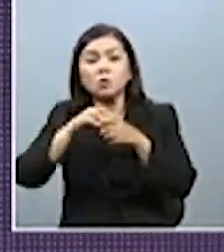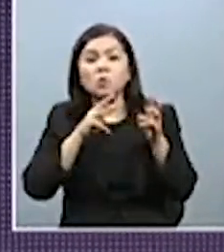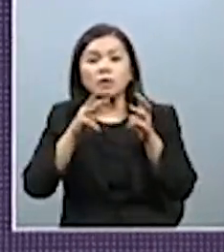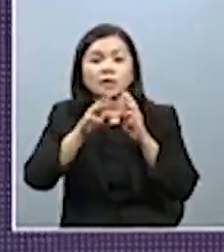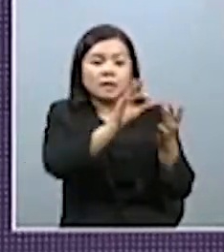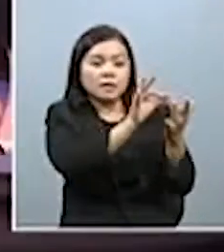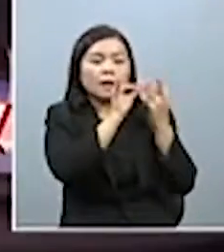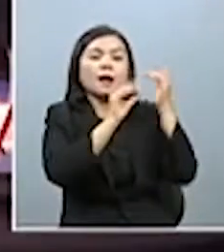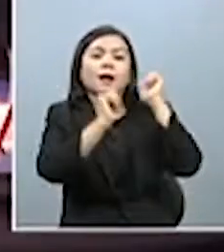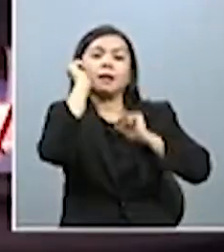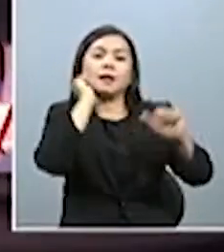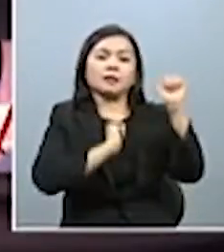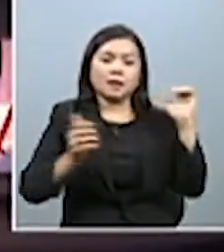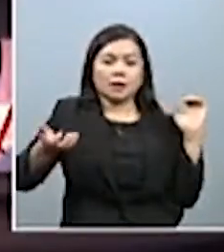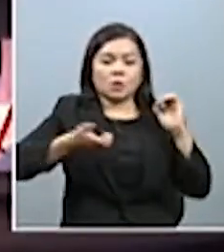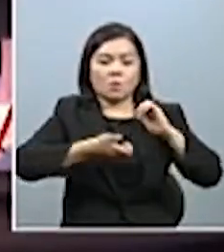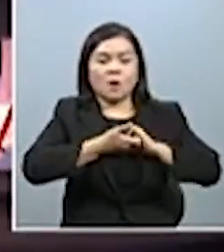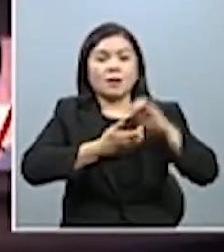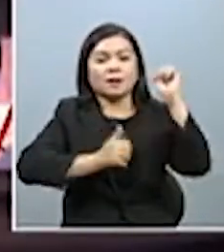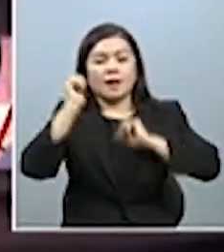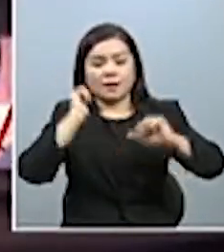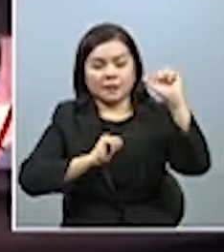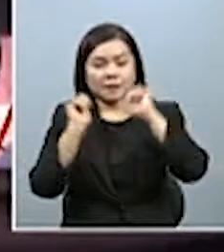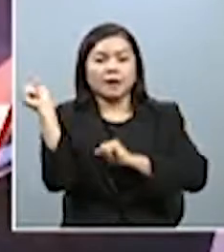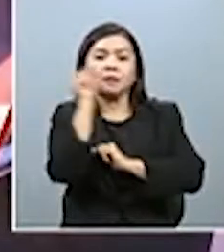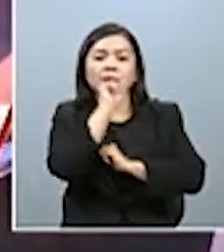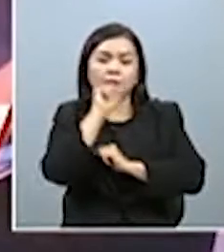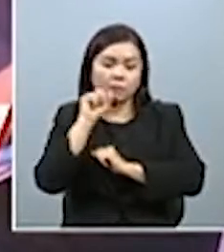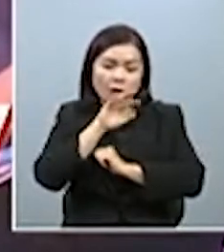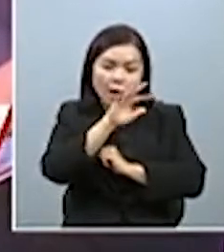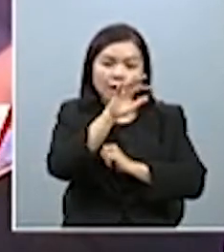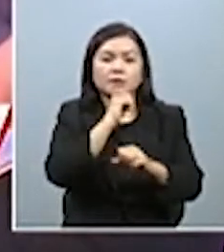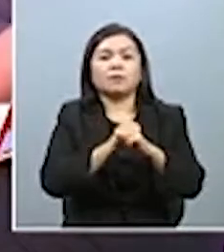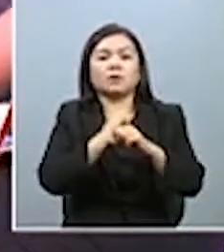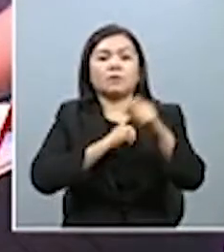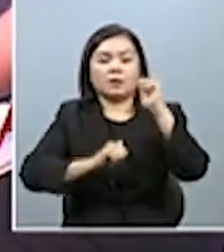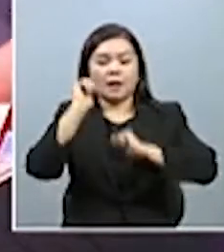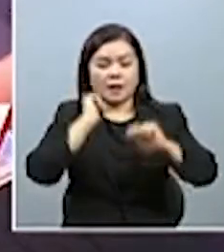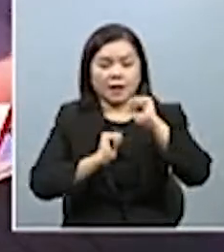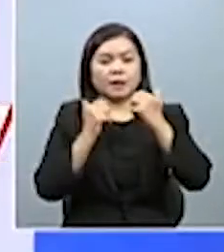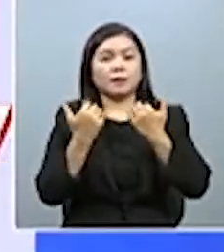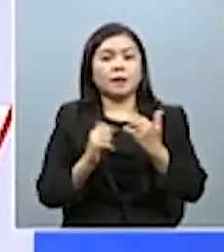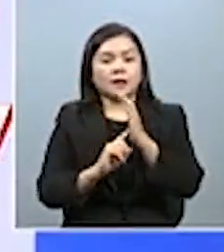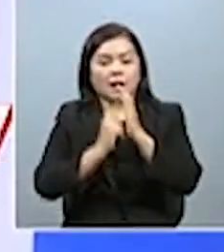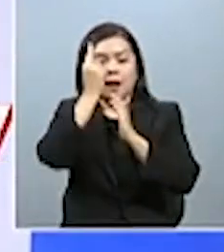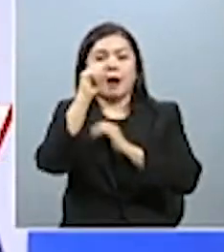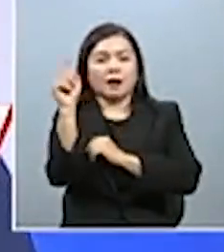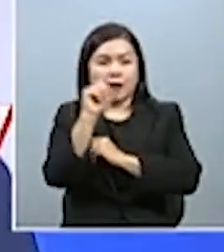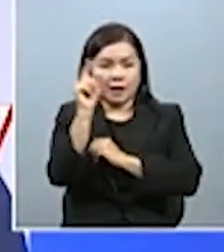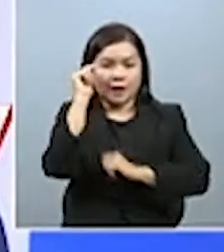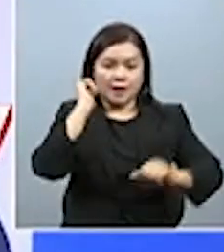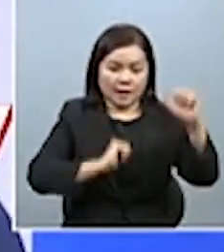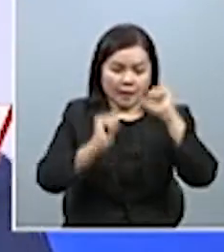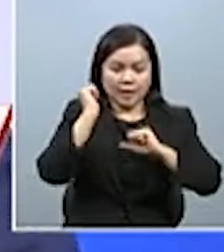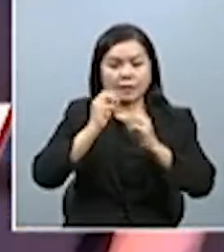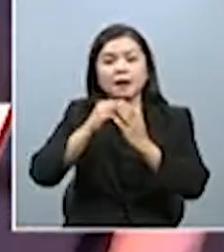รื่องหมายจะปั้นให้มันเป็น I'm Still Alive มารีเมคใหม่ซึ่งเป็นละครเวทีเรื่องแรกที่เป็นจุดกำเนิดของละครนิเท